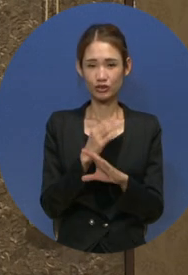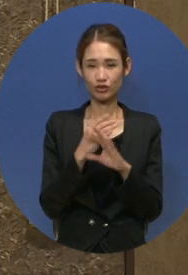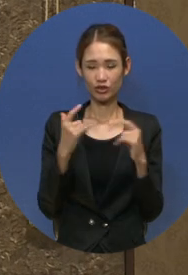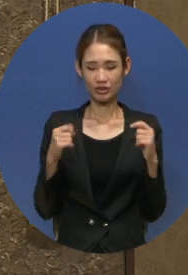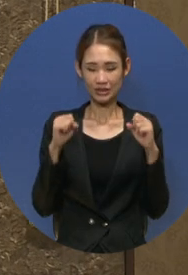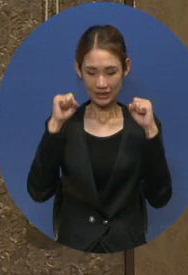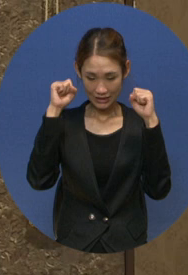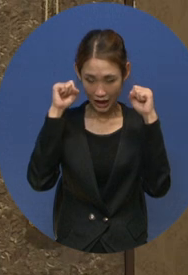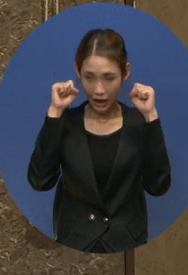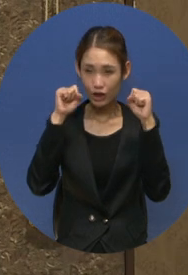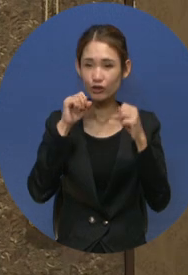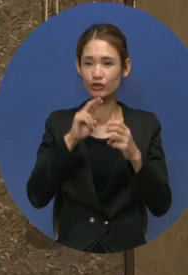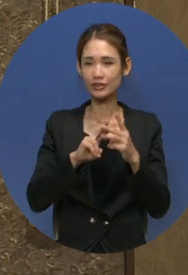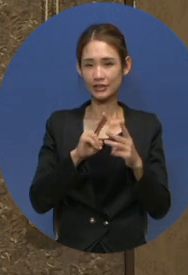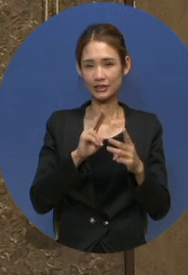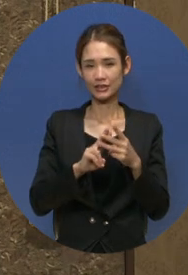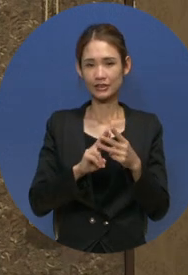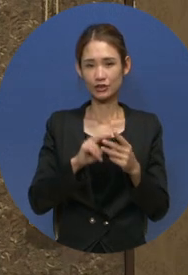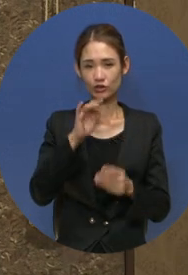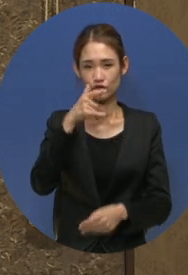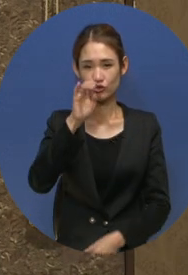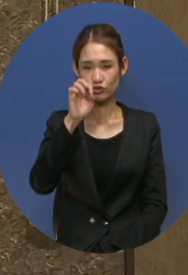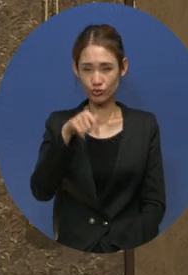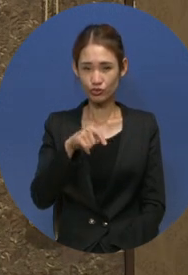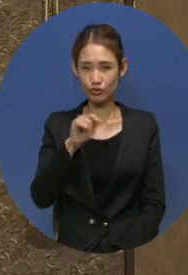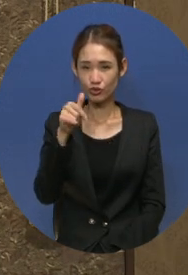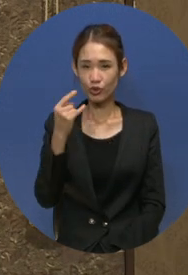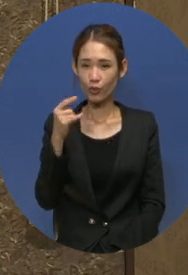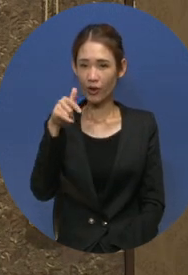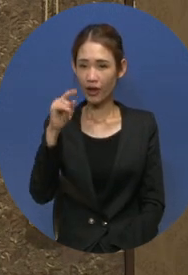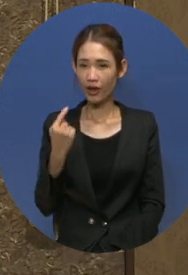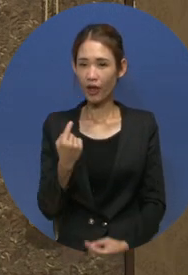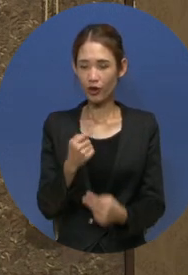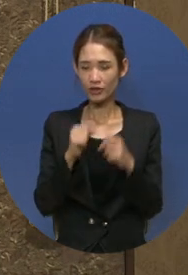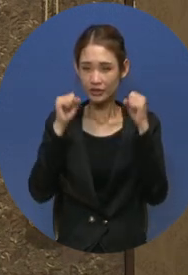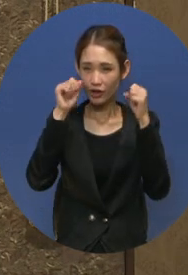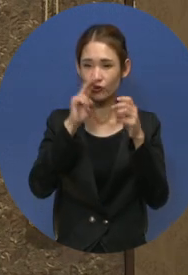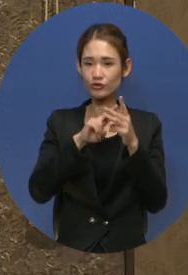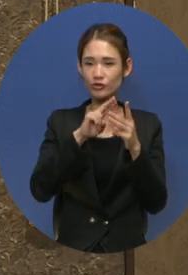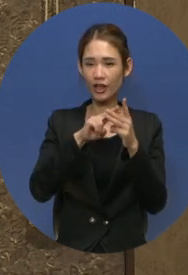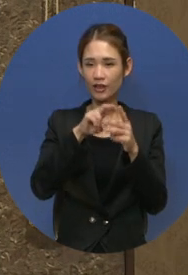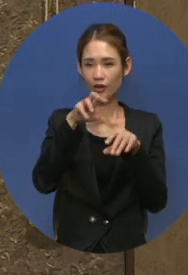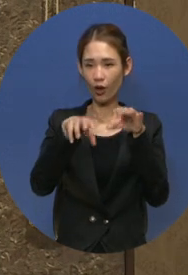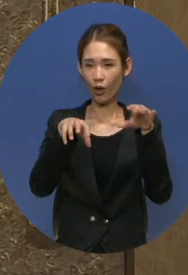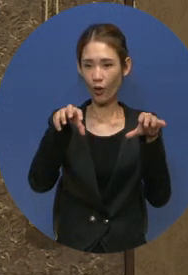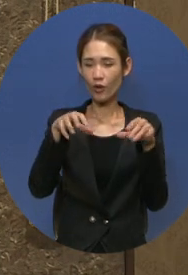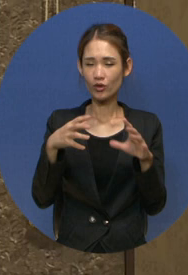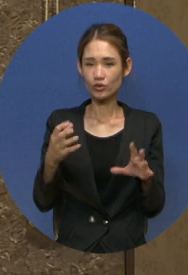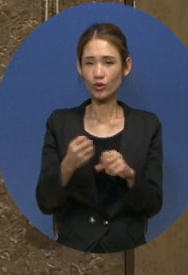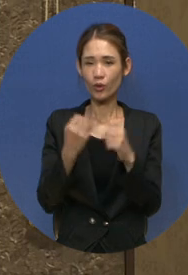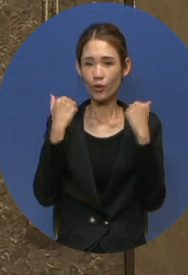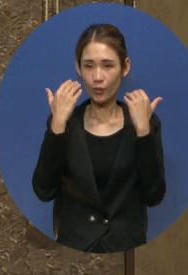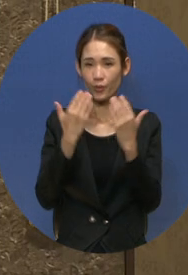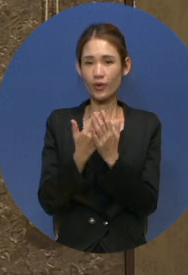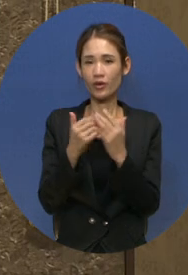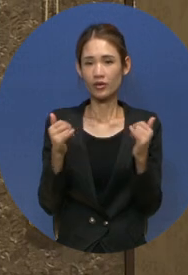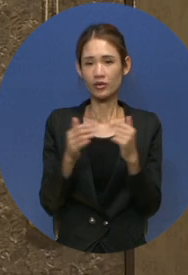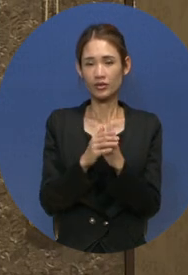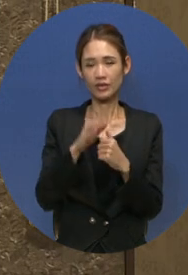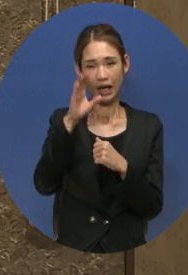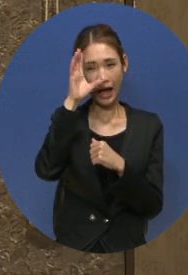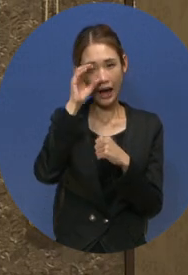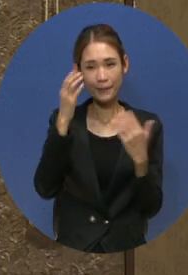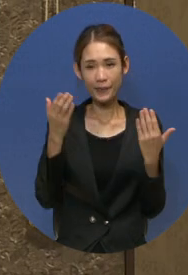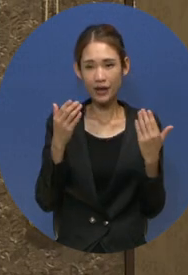많아요. 뭐 충무체육센터, 회원체육센터 지금 그 두 군데에 저희 발달장애인분들 8분이 파트타임으로 네.